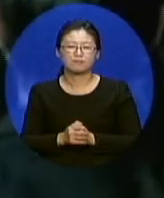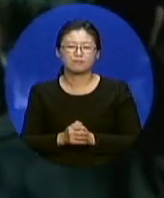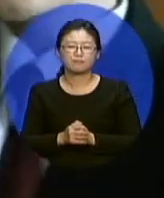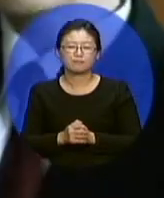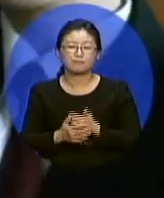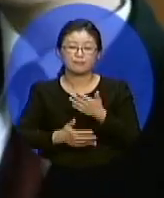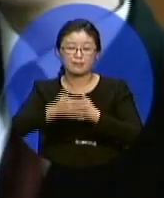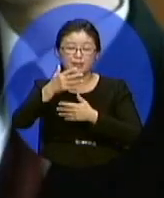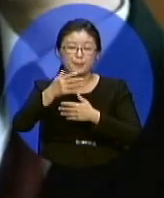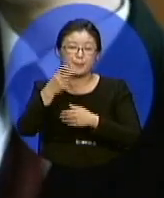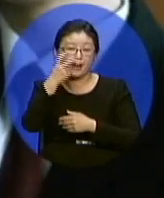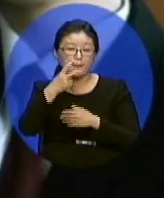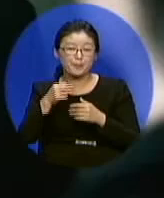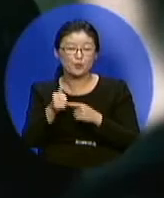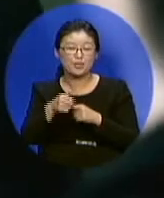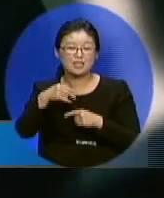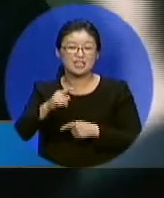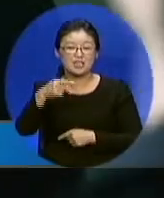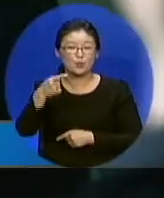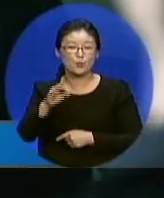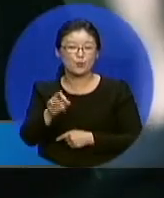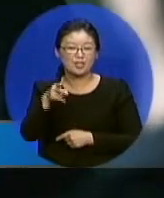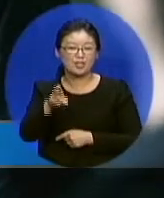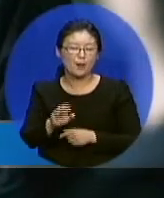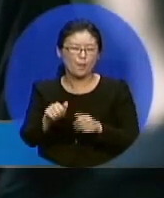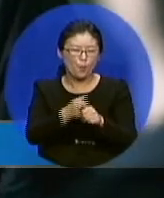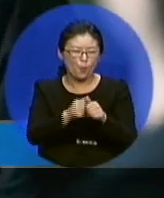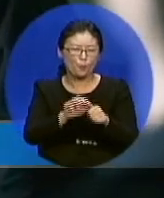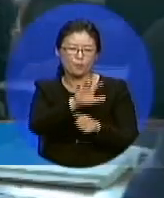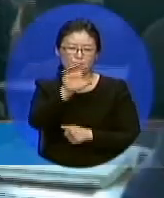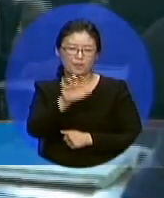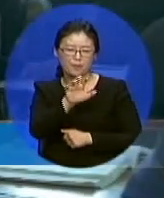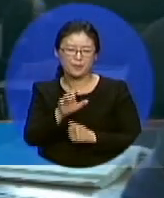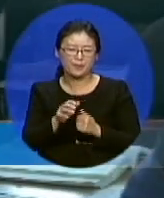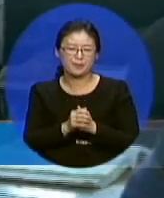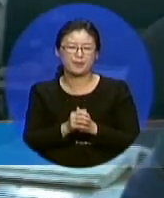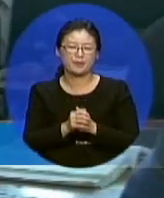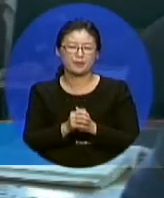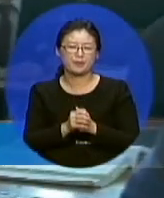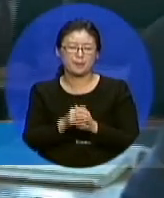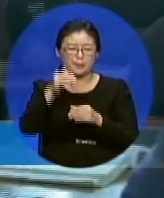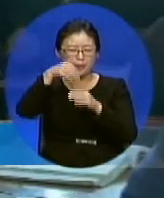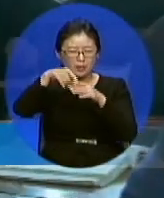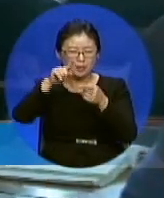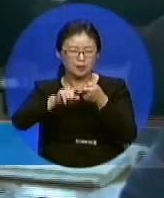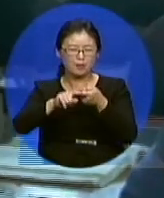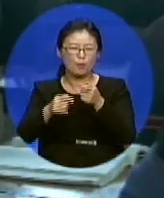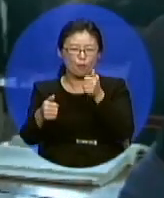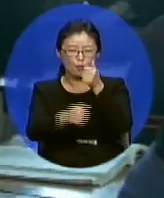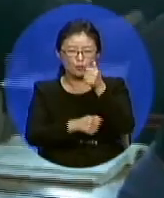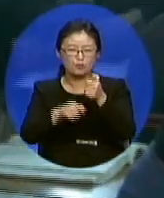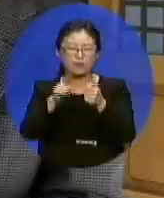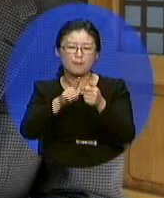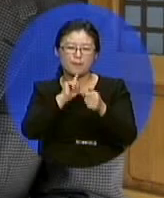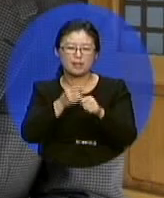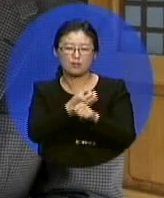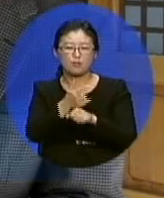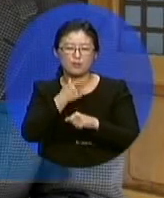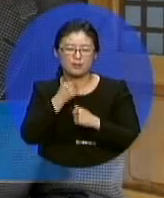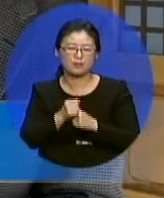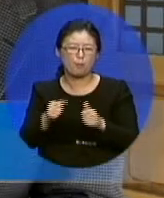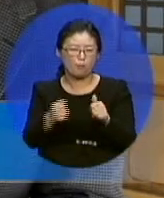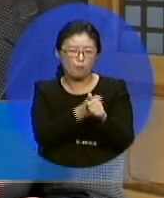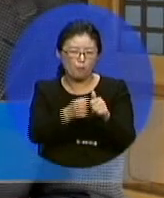작품의 메가폰을 잡은 신동엽 감독은 폭력의 악순환과 함께 인과응보의 메시지를 담고 싶었다고 말합니다.